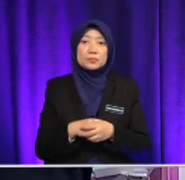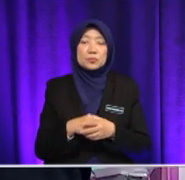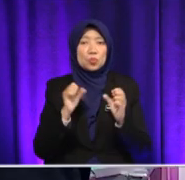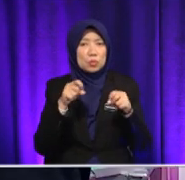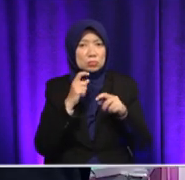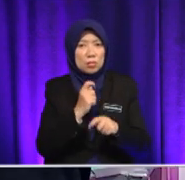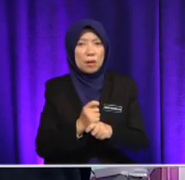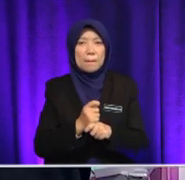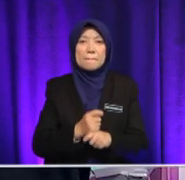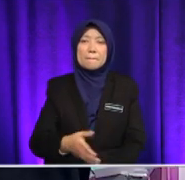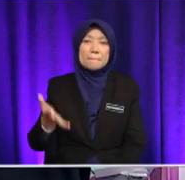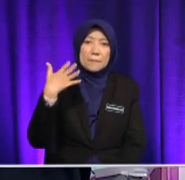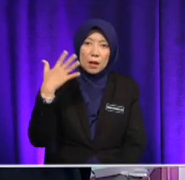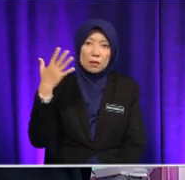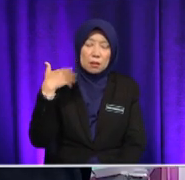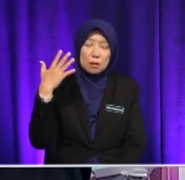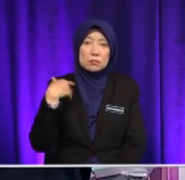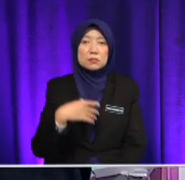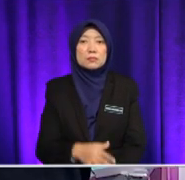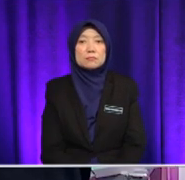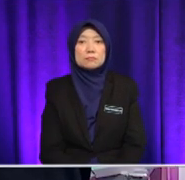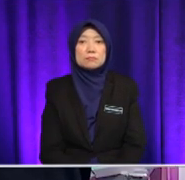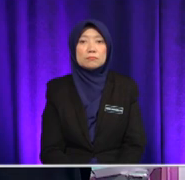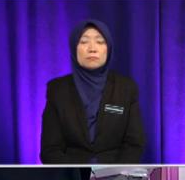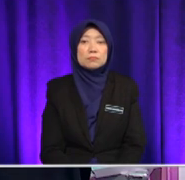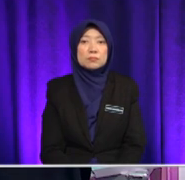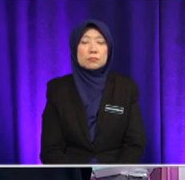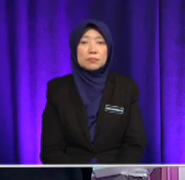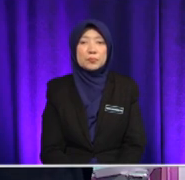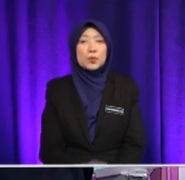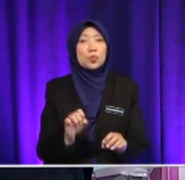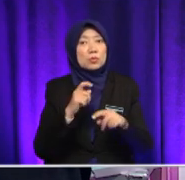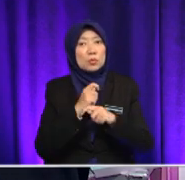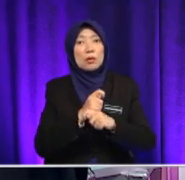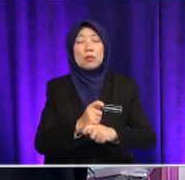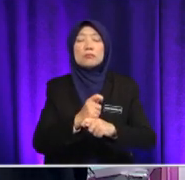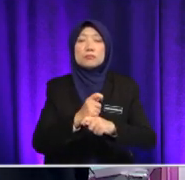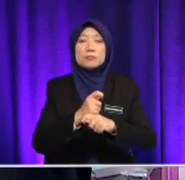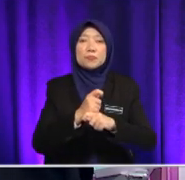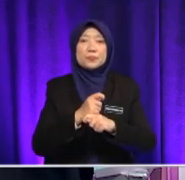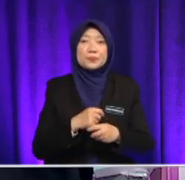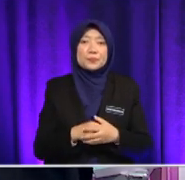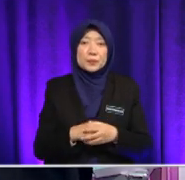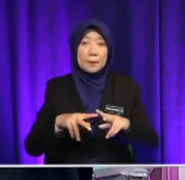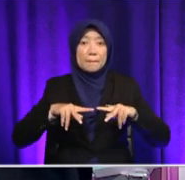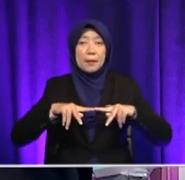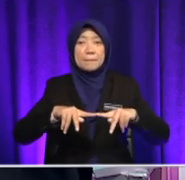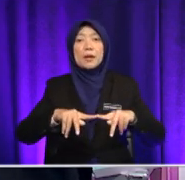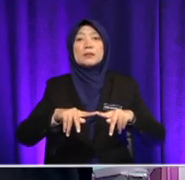cuaca keadaan cuaca pagi yang kedua